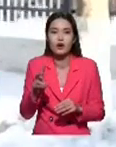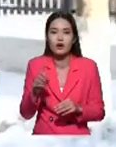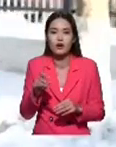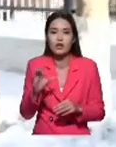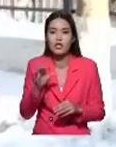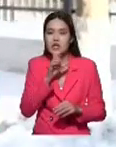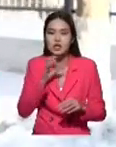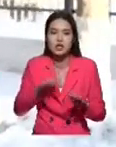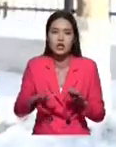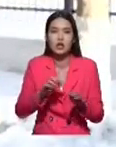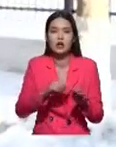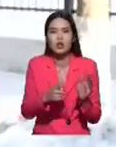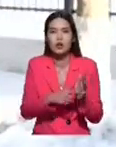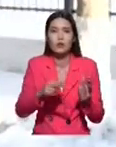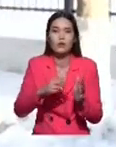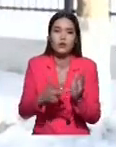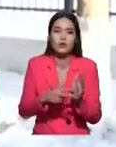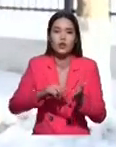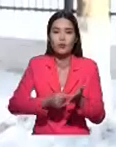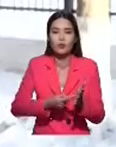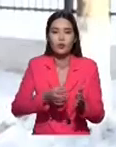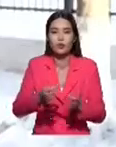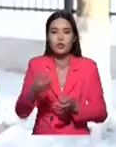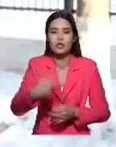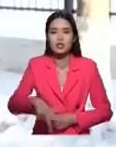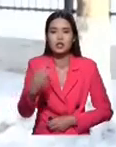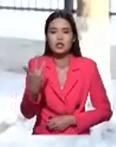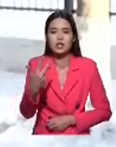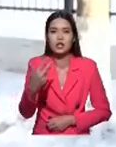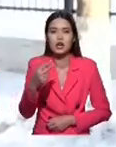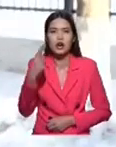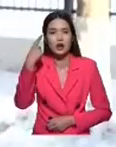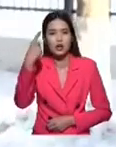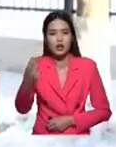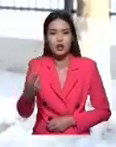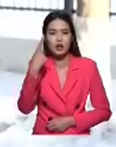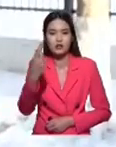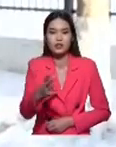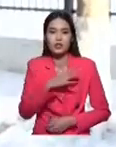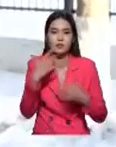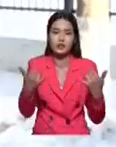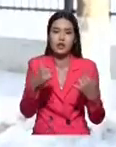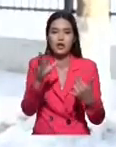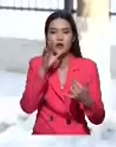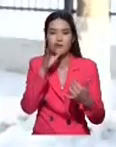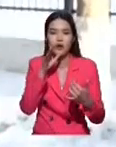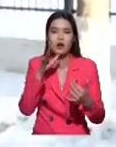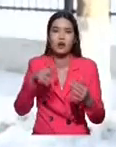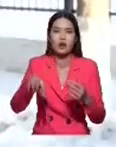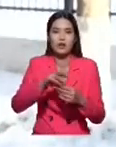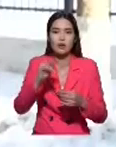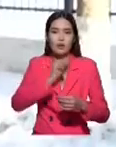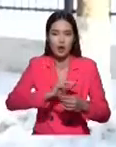217 населенных пунктов и более 33 тысячи абонентов. На данный период ремонтно-восстановительные